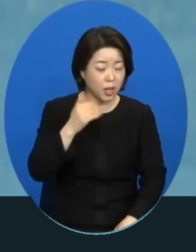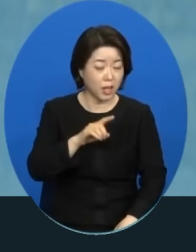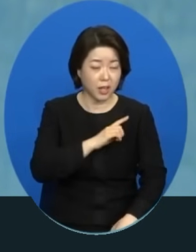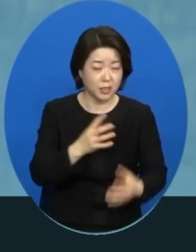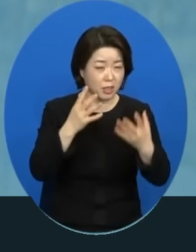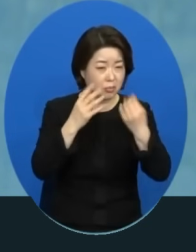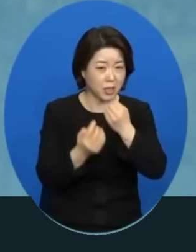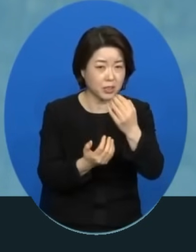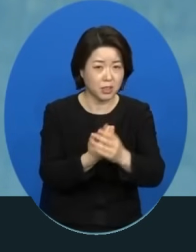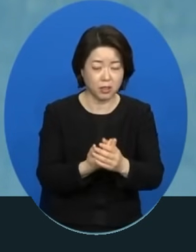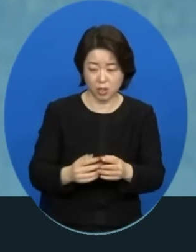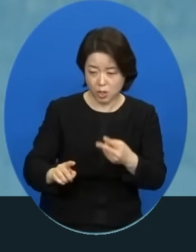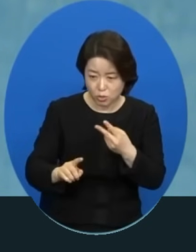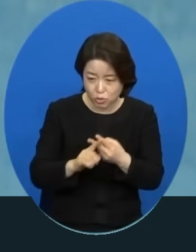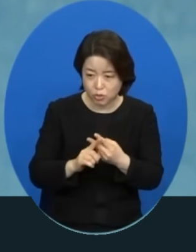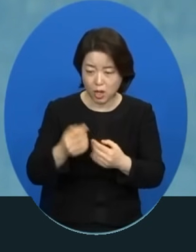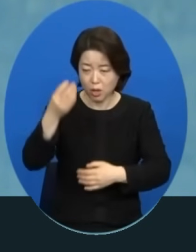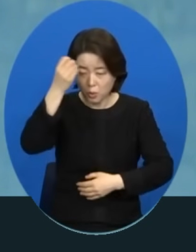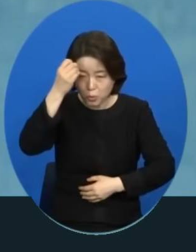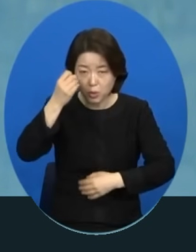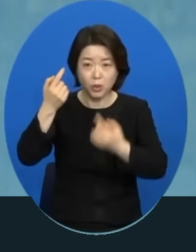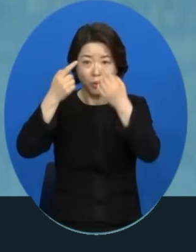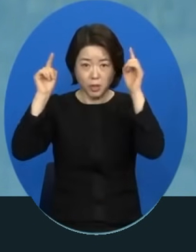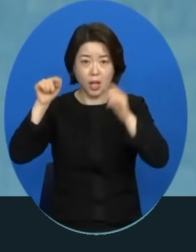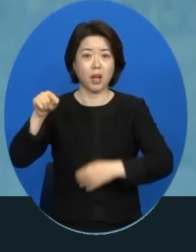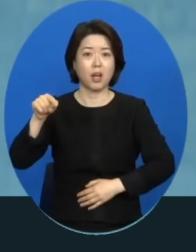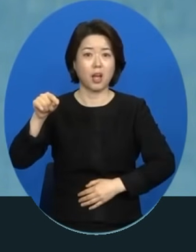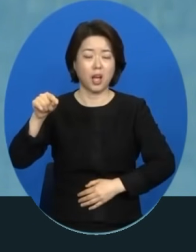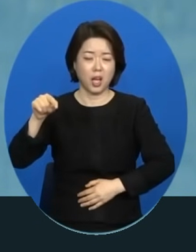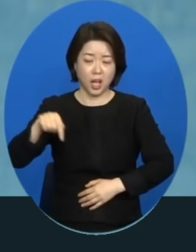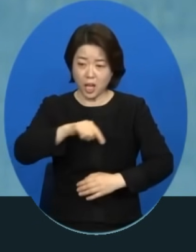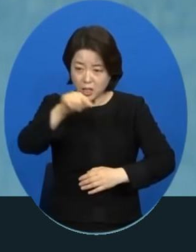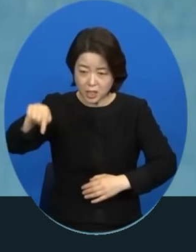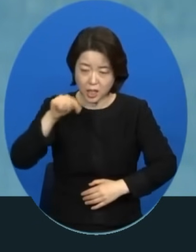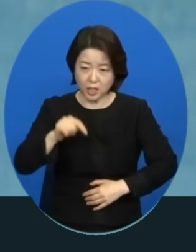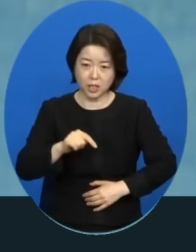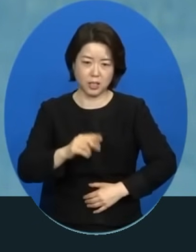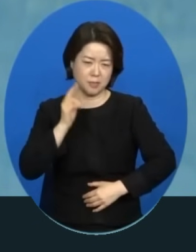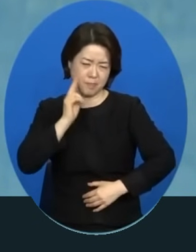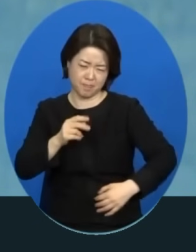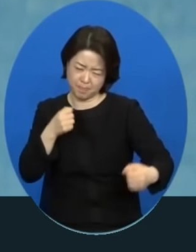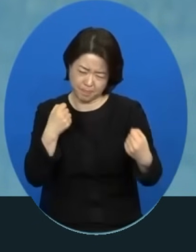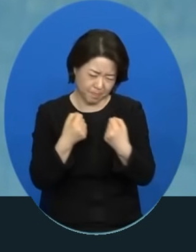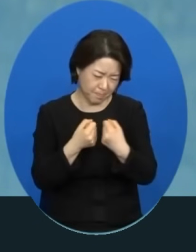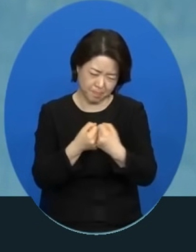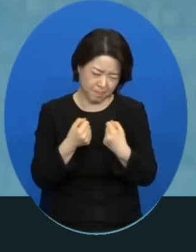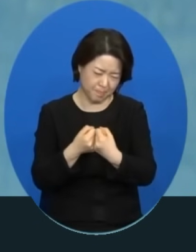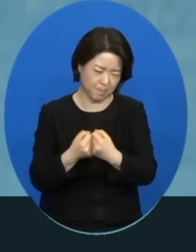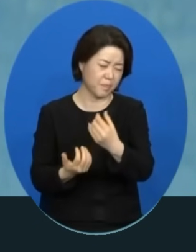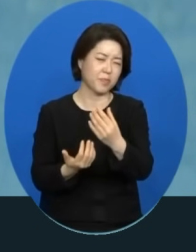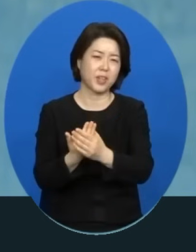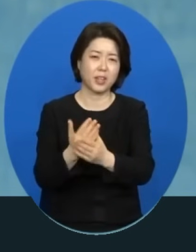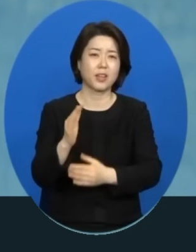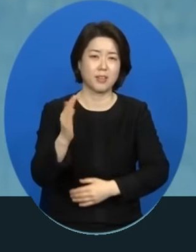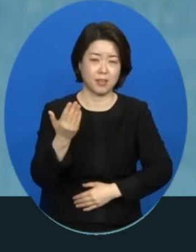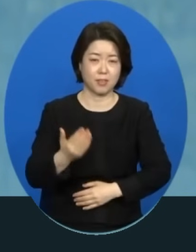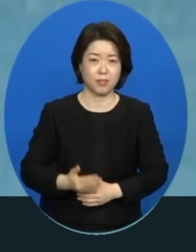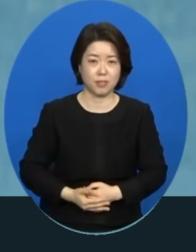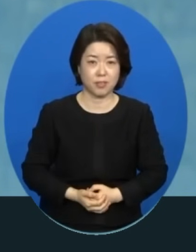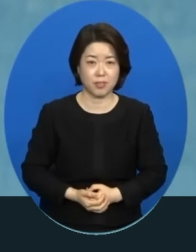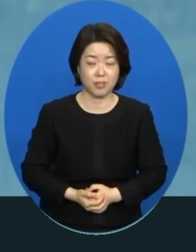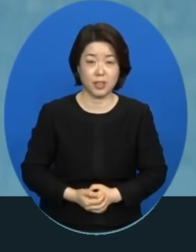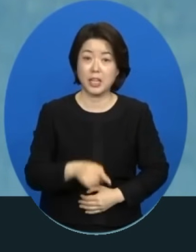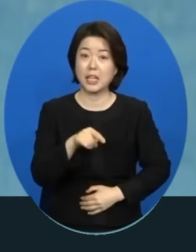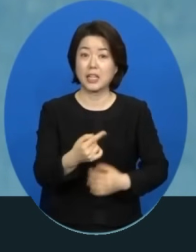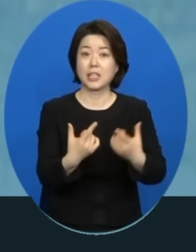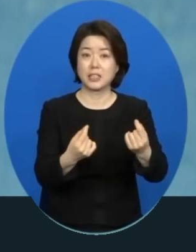고등학교 아이들, 대학생 여기에서 치열하게 전쟁이 벌어지게 되는 거예요. 자, 그래서